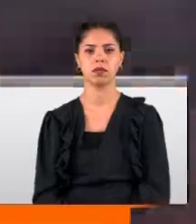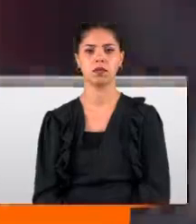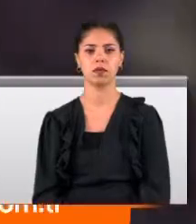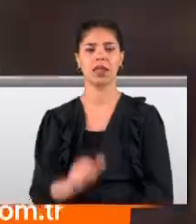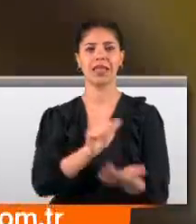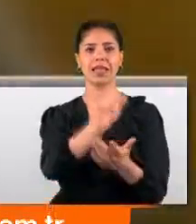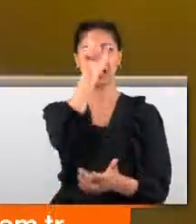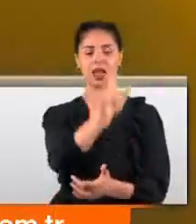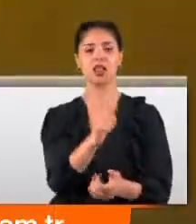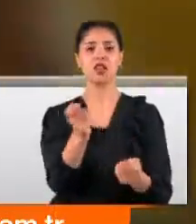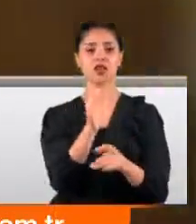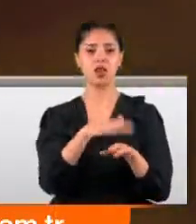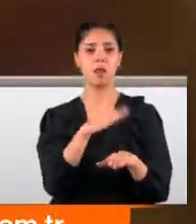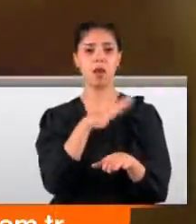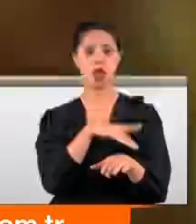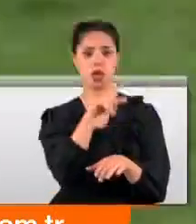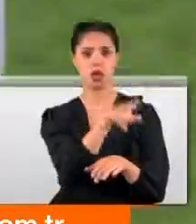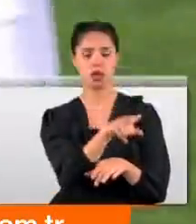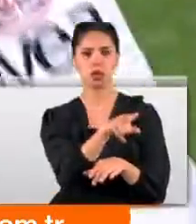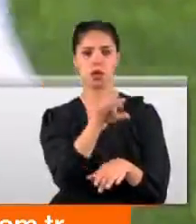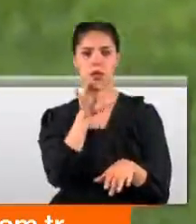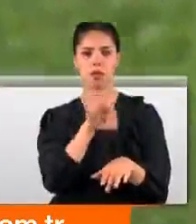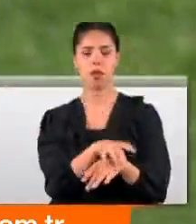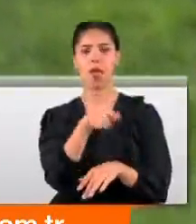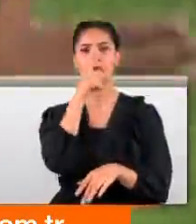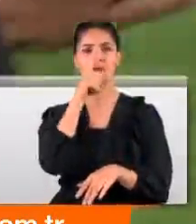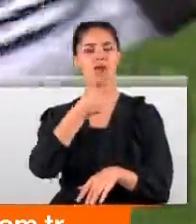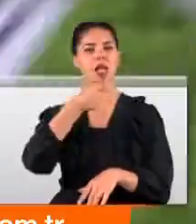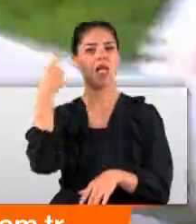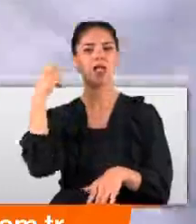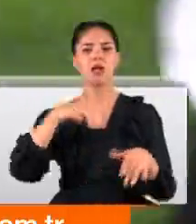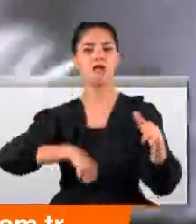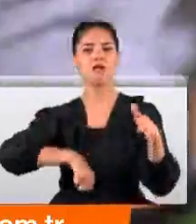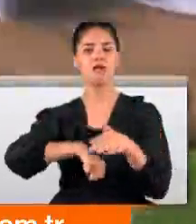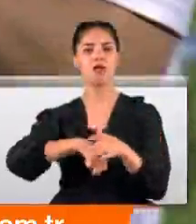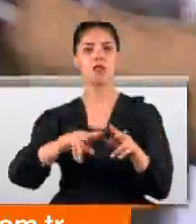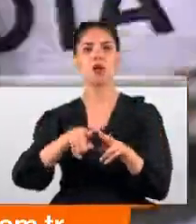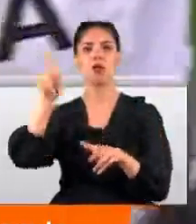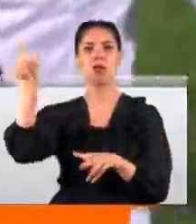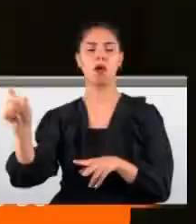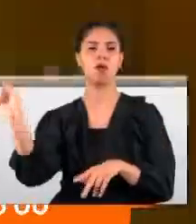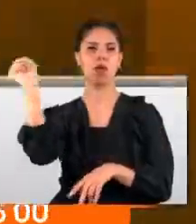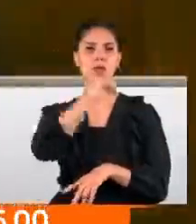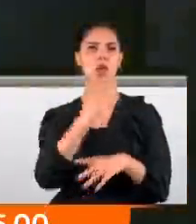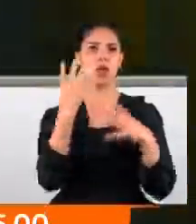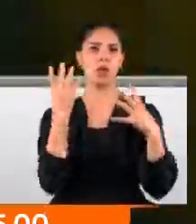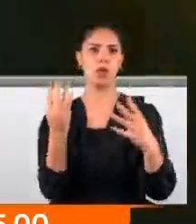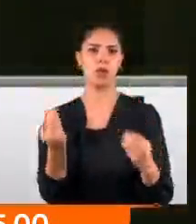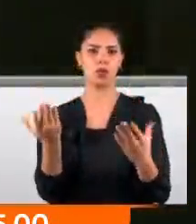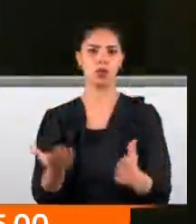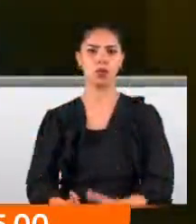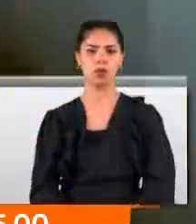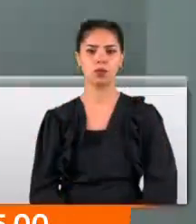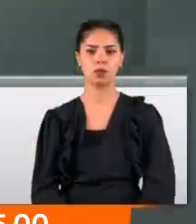gazeteci sadece İşimi yapmaya çalışıyordu bir anda Beşiktaş'ın eski Yıldızı Manuel Fernandes in saldırısına uğradı